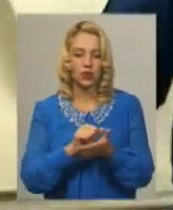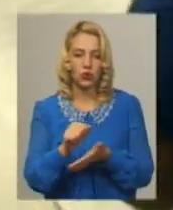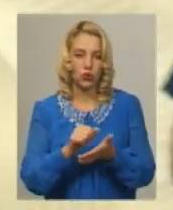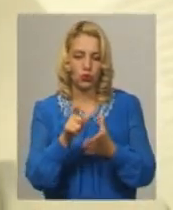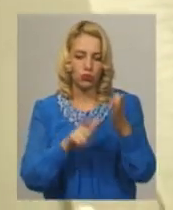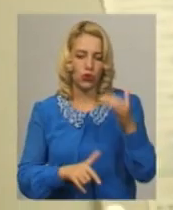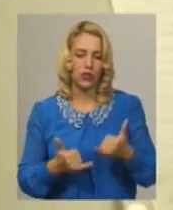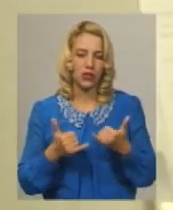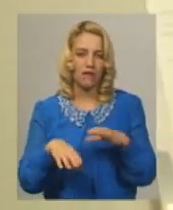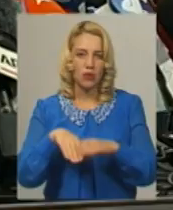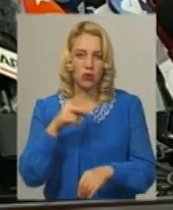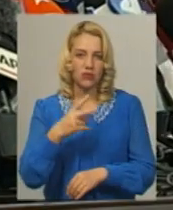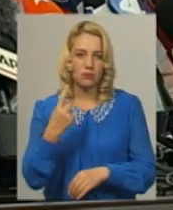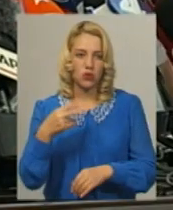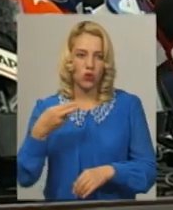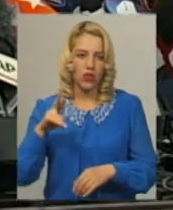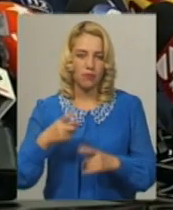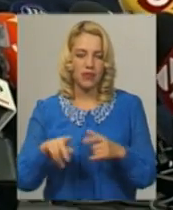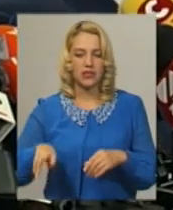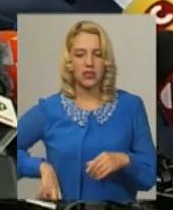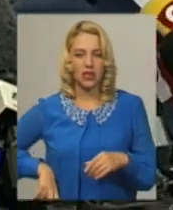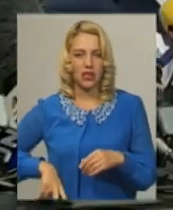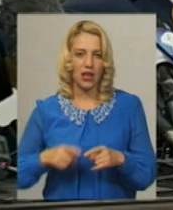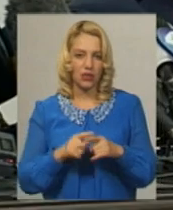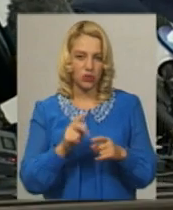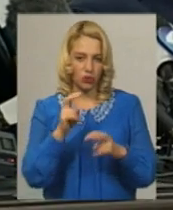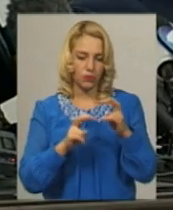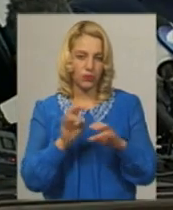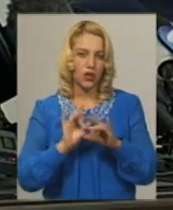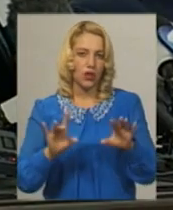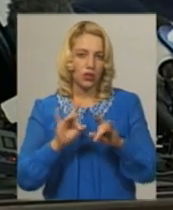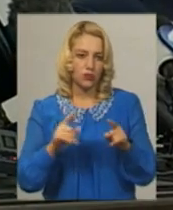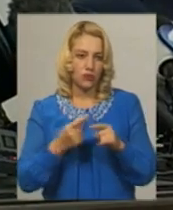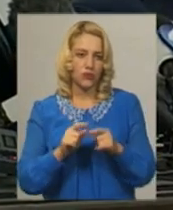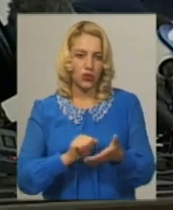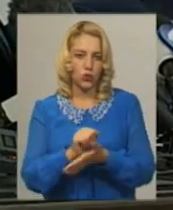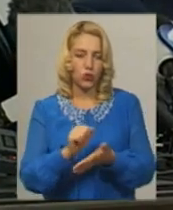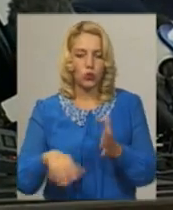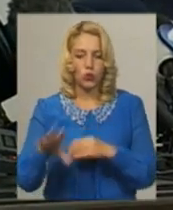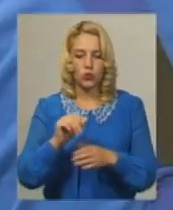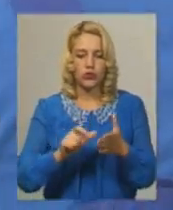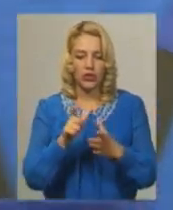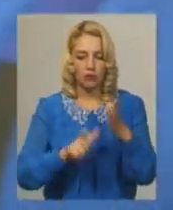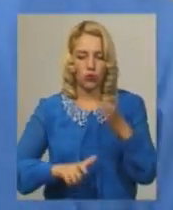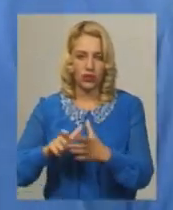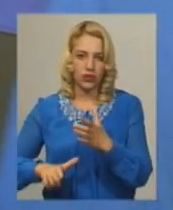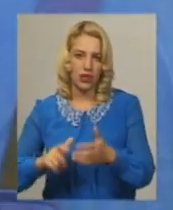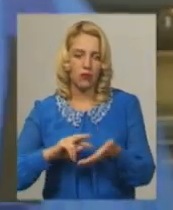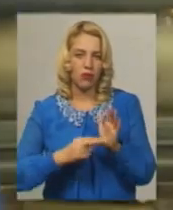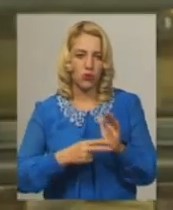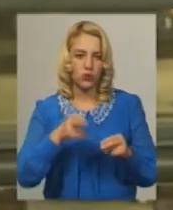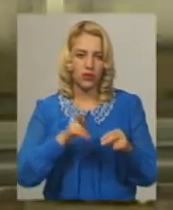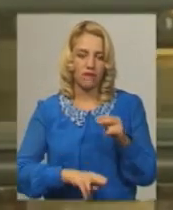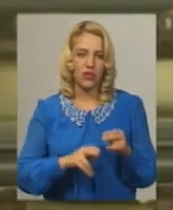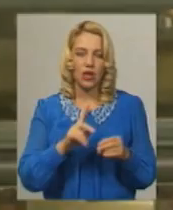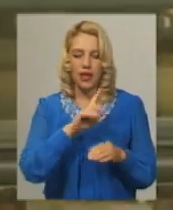для виборів 21 липня. За словами директора державного підприємства «Поліграфічний комбінат України», друк усіх бюлетенів планують завершити не пізніше, як за 7